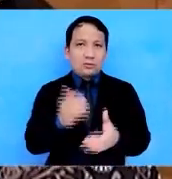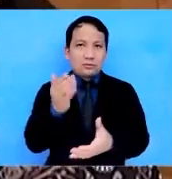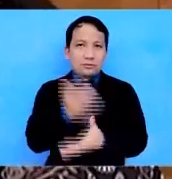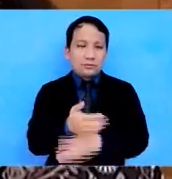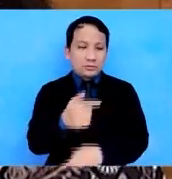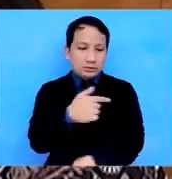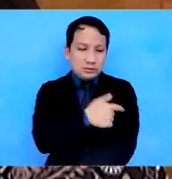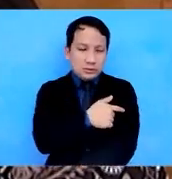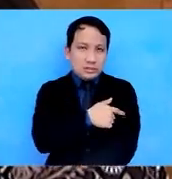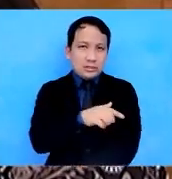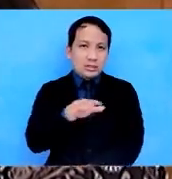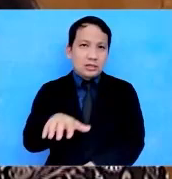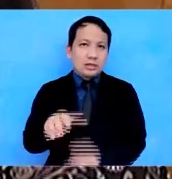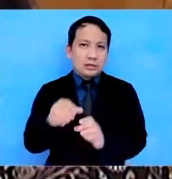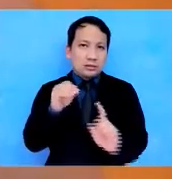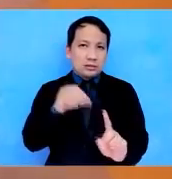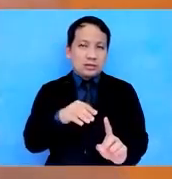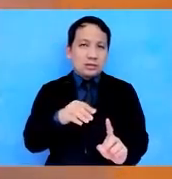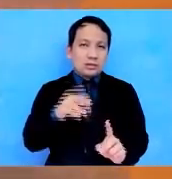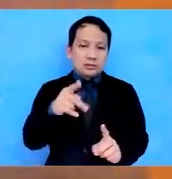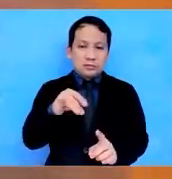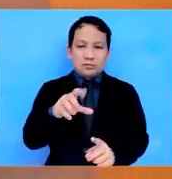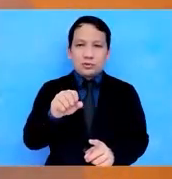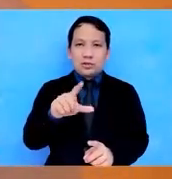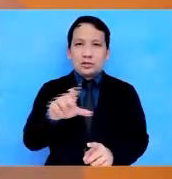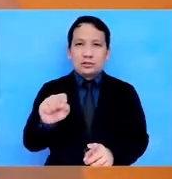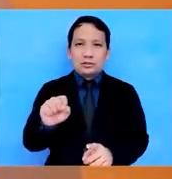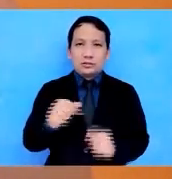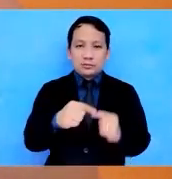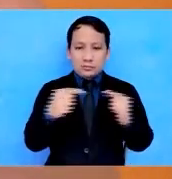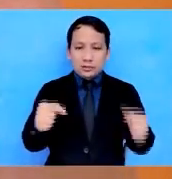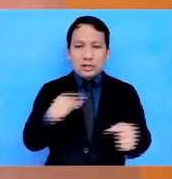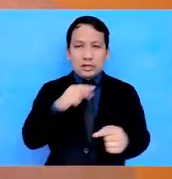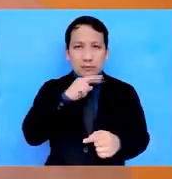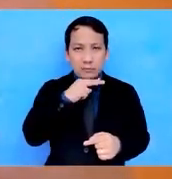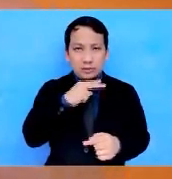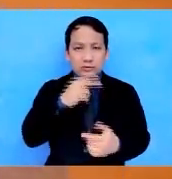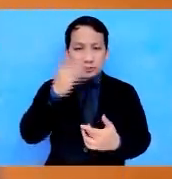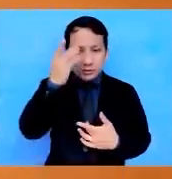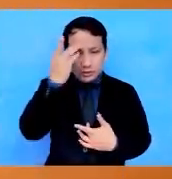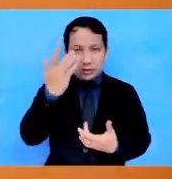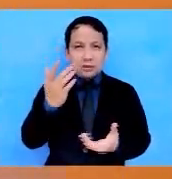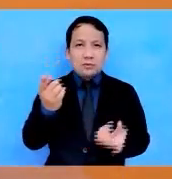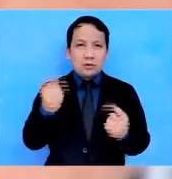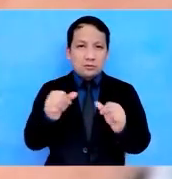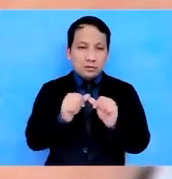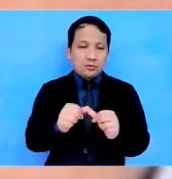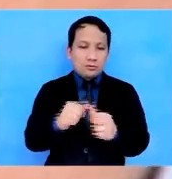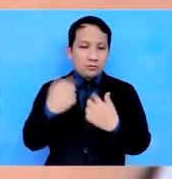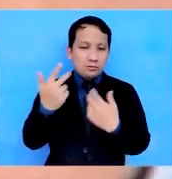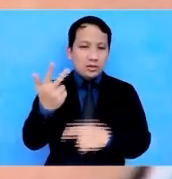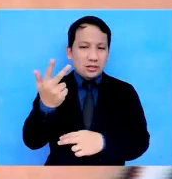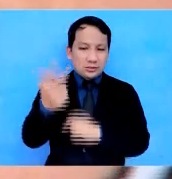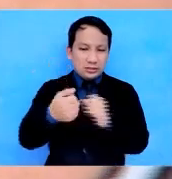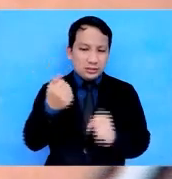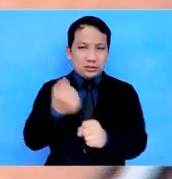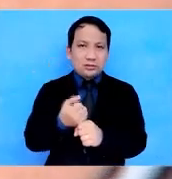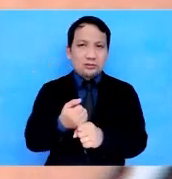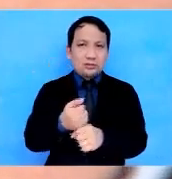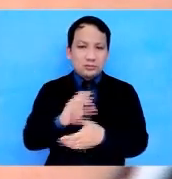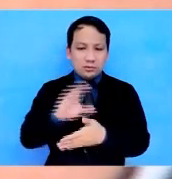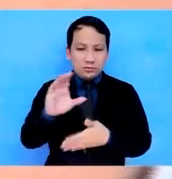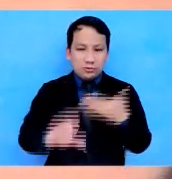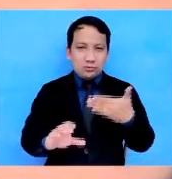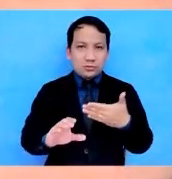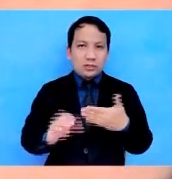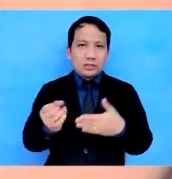rabies pre-exposure prophylaxis vaccine pangontra sa virus. Epektibo ito na hanggang 3 taon basta makumpleto ang required